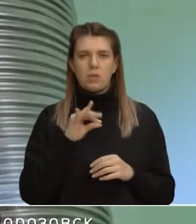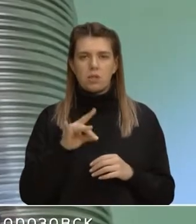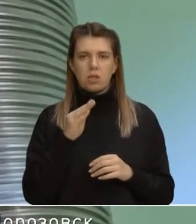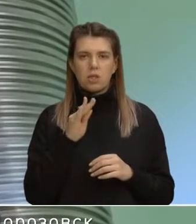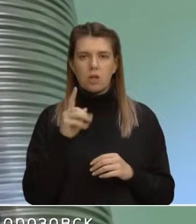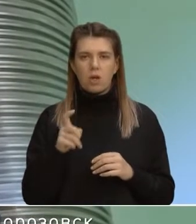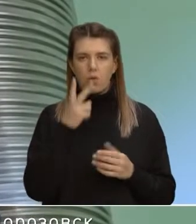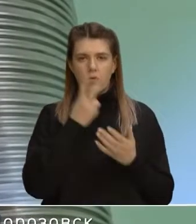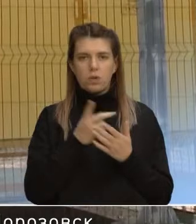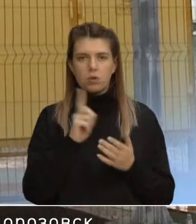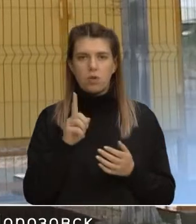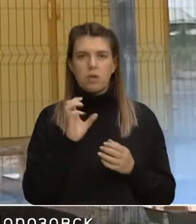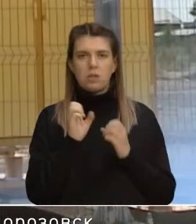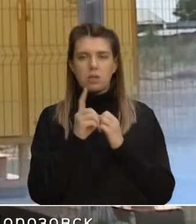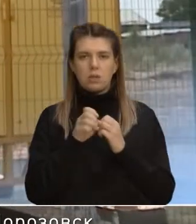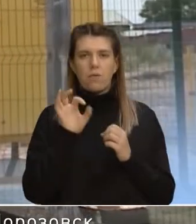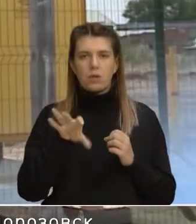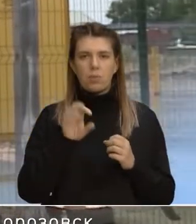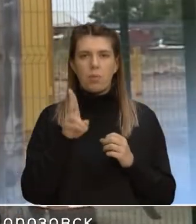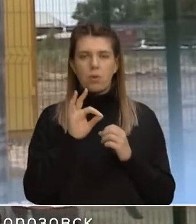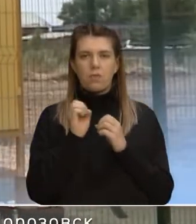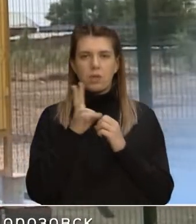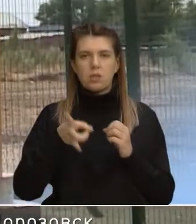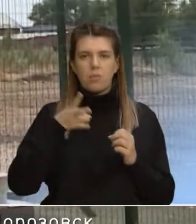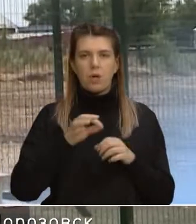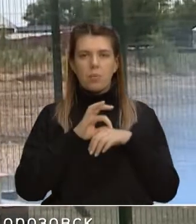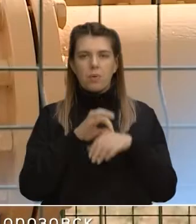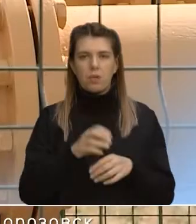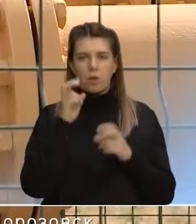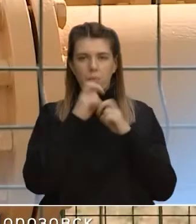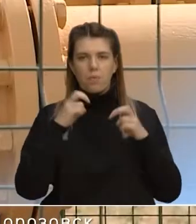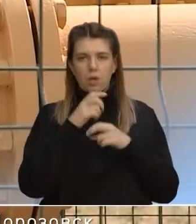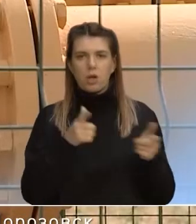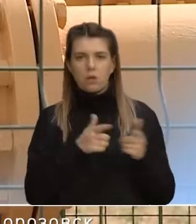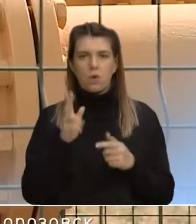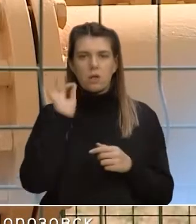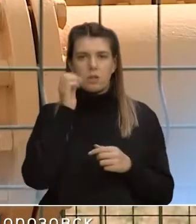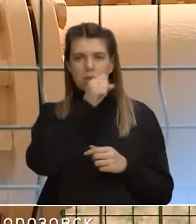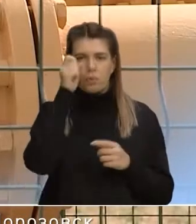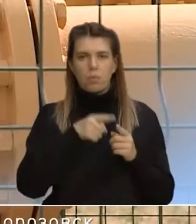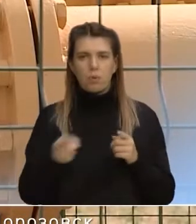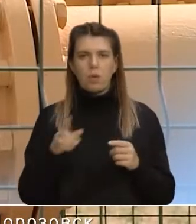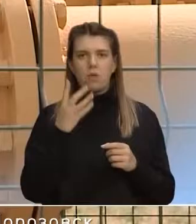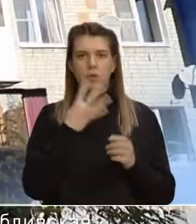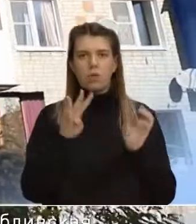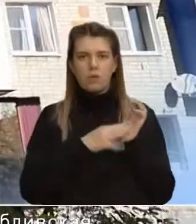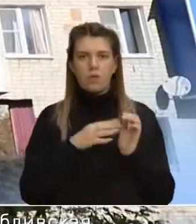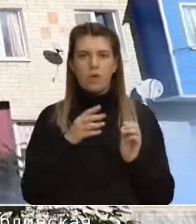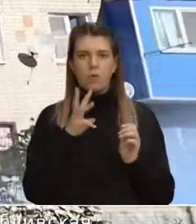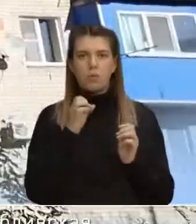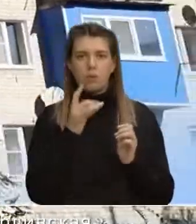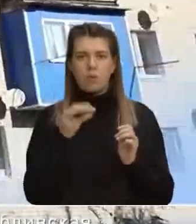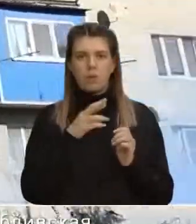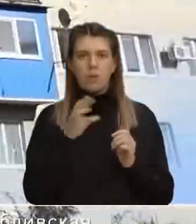ЖКХ региона отметил, что с 11 октября по 12 ноября проводились проверки готовности к осенне-зимнему периоду в 49